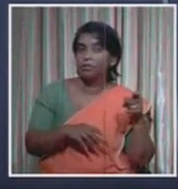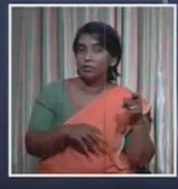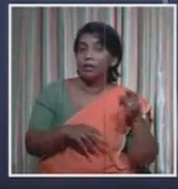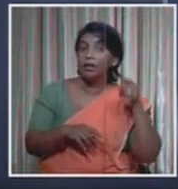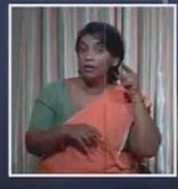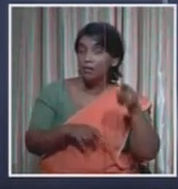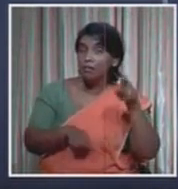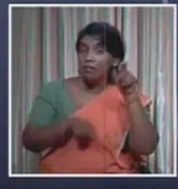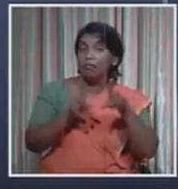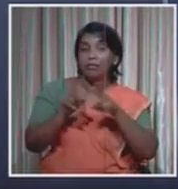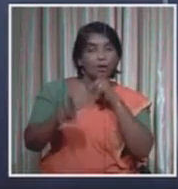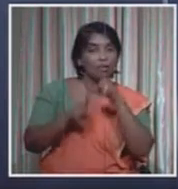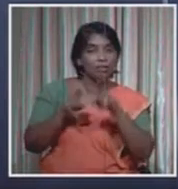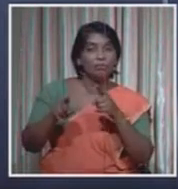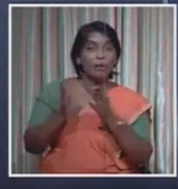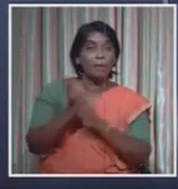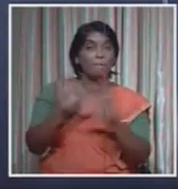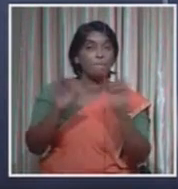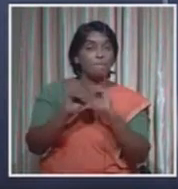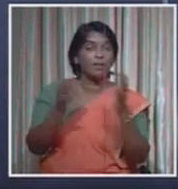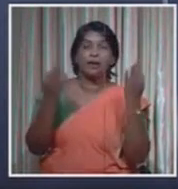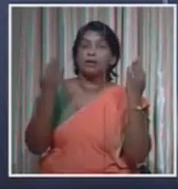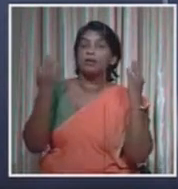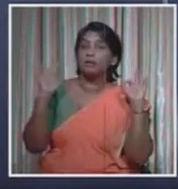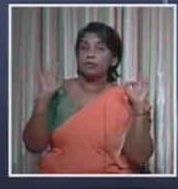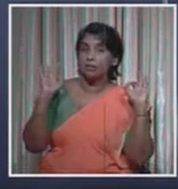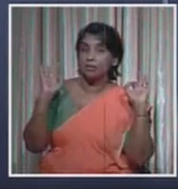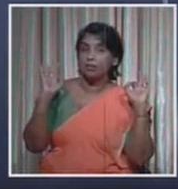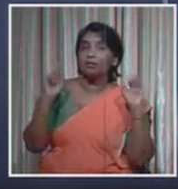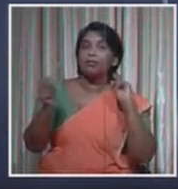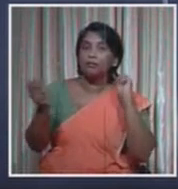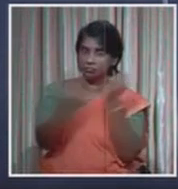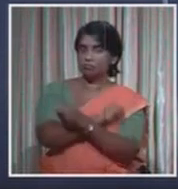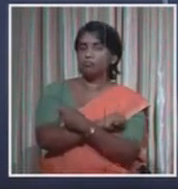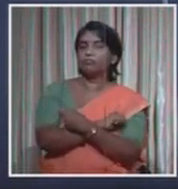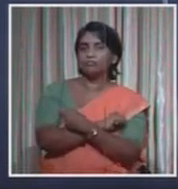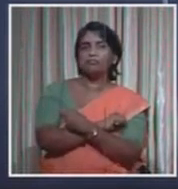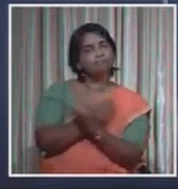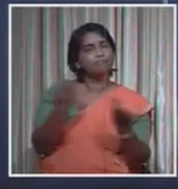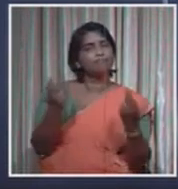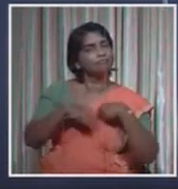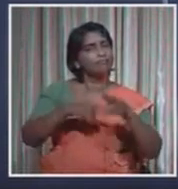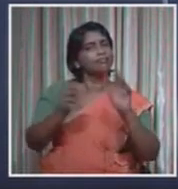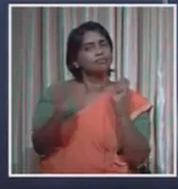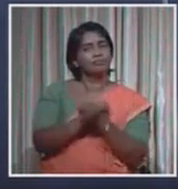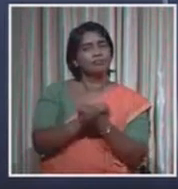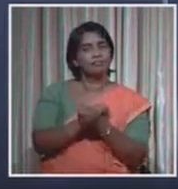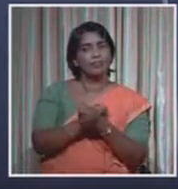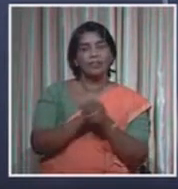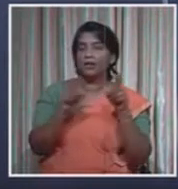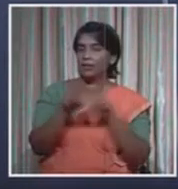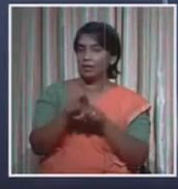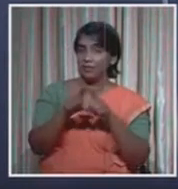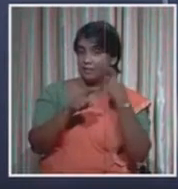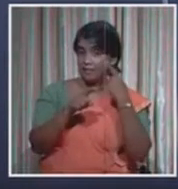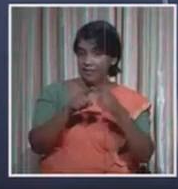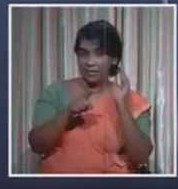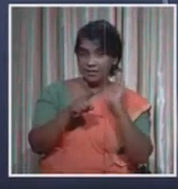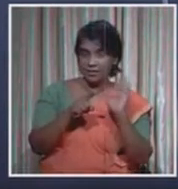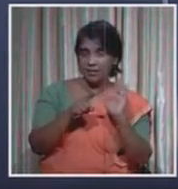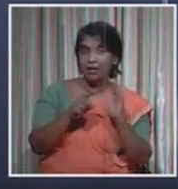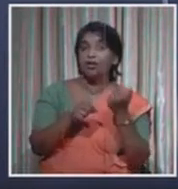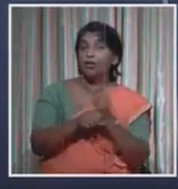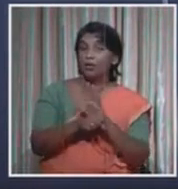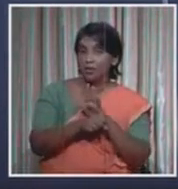ඒ කට්ටිය දැන් ඇවිල්ලා කතා කරනවා මාධ්‍ය දාසකෙන්. සිස්ටම් චේන්ජ් එක. ඒ විතරක් නෙමෙයි,